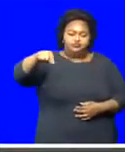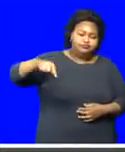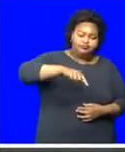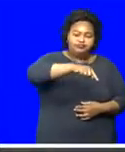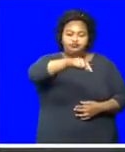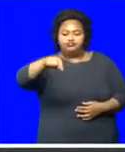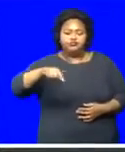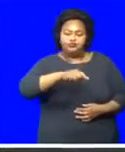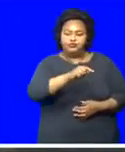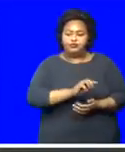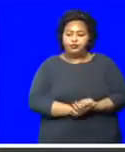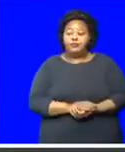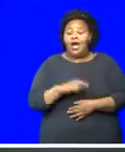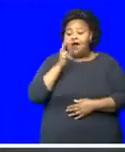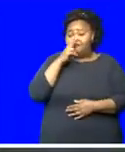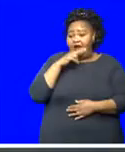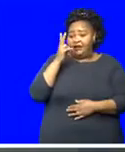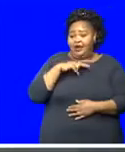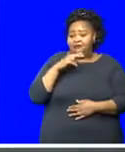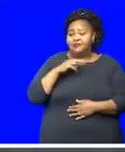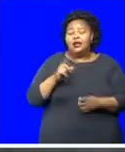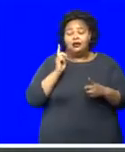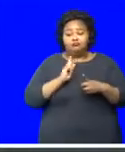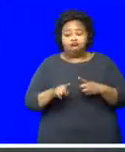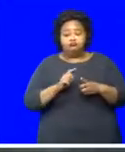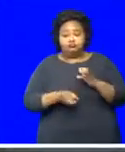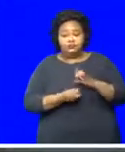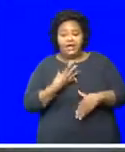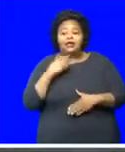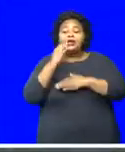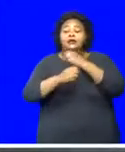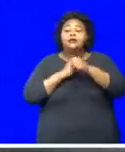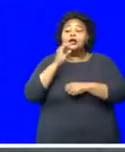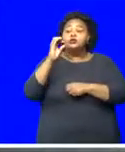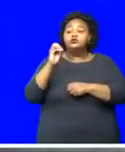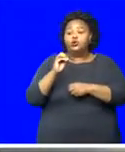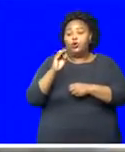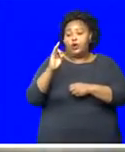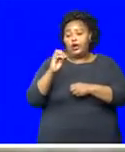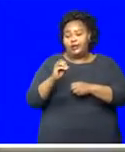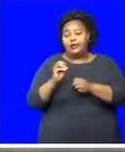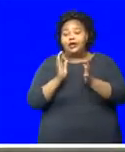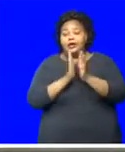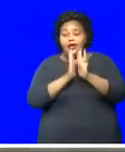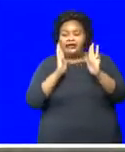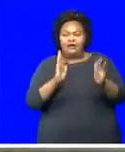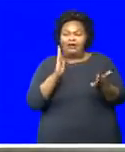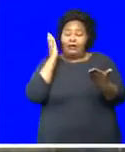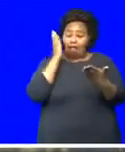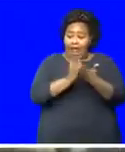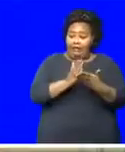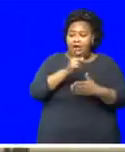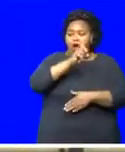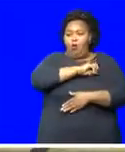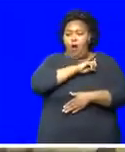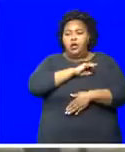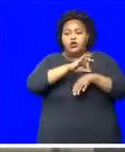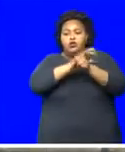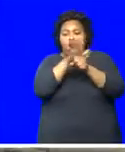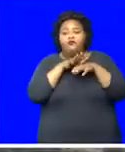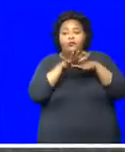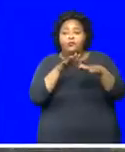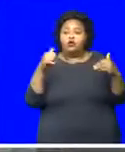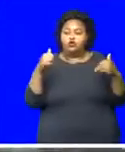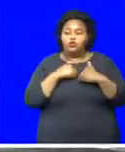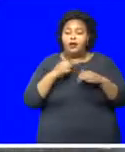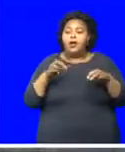Kanzi le midlalo liqale ngalesihlanu yagcina ukudlala ngeminyaka ya 2019 yamiswa ngekubhethuka kwemkhuhlane weCovid ibukelwe bamvu lapha